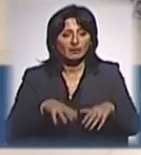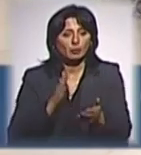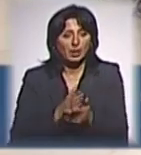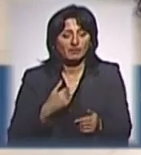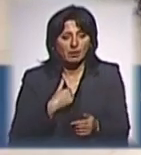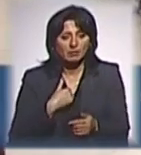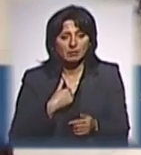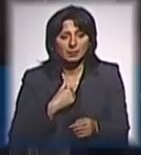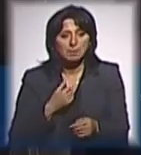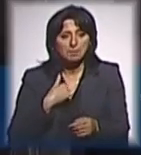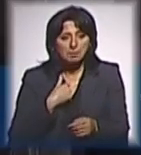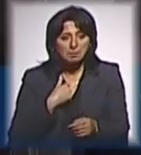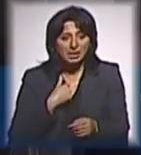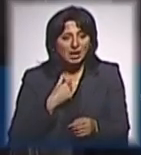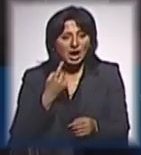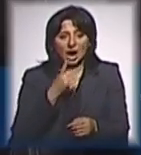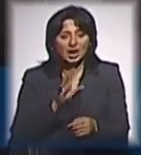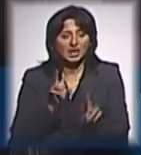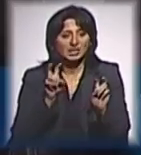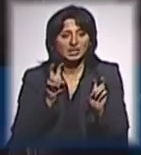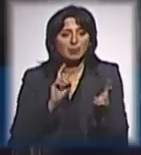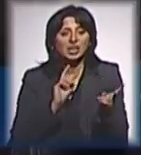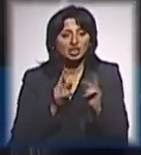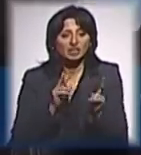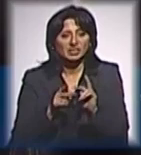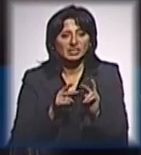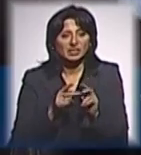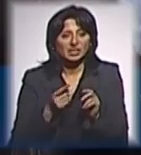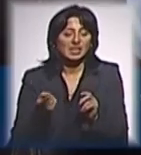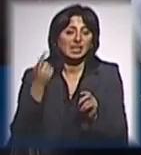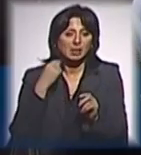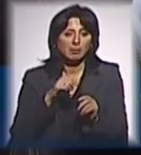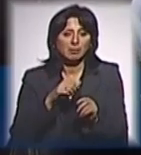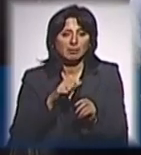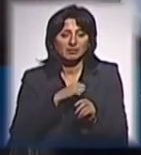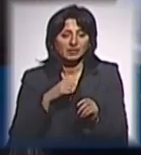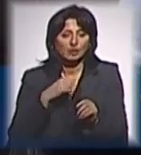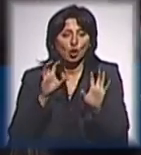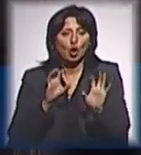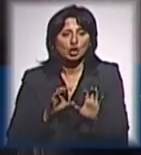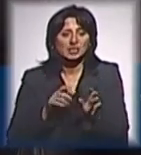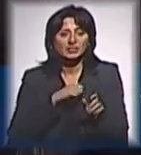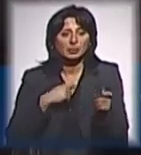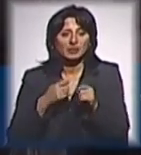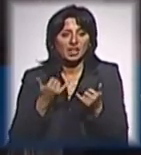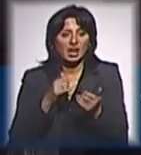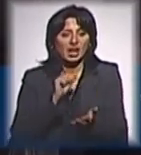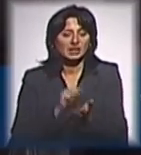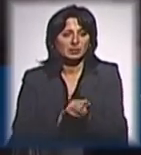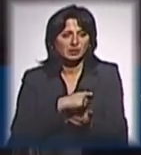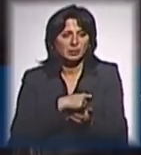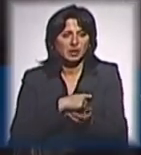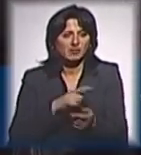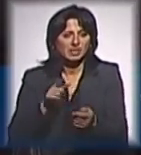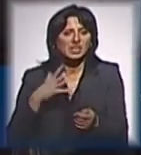თავმჯდომარე. და მე არა ერთი თემა შევცვალე იმ ადგილობრივი თვითმმართველობის კოდექსში, რომელიც ახლა დაამტკიცა